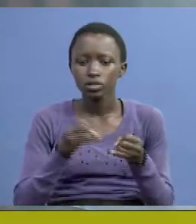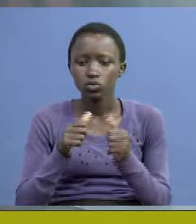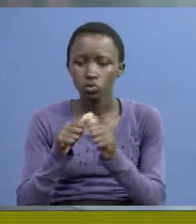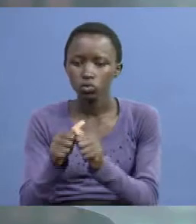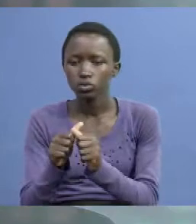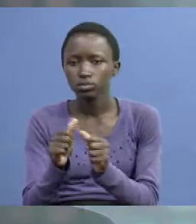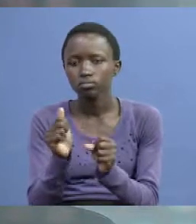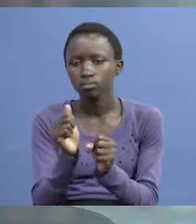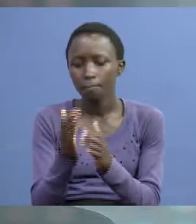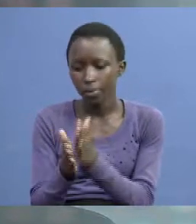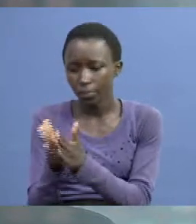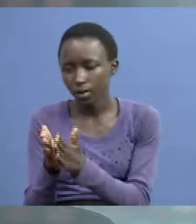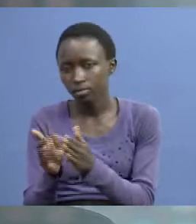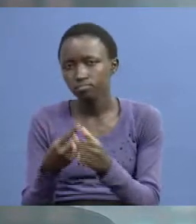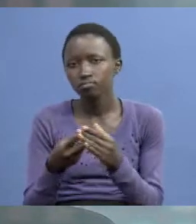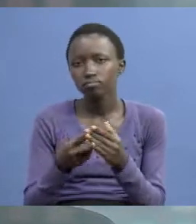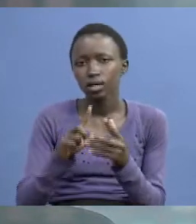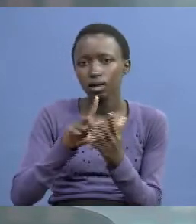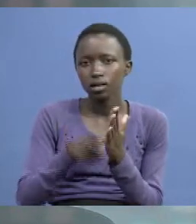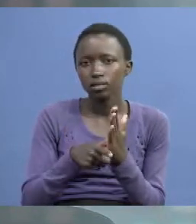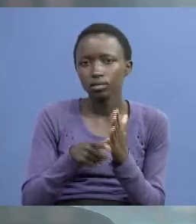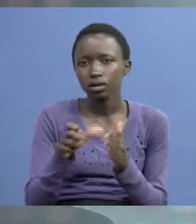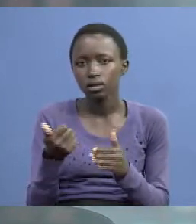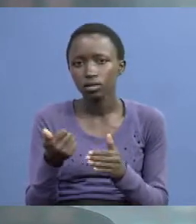bado inashughulikiwa na tutakuwa tunaipata kwenye